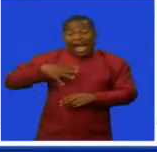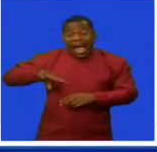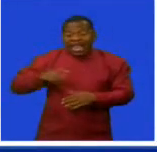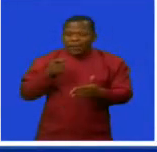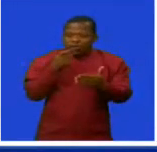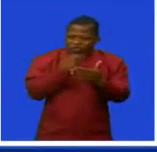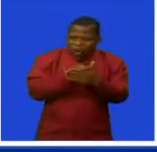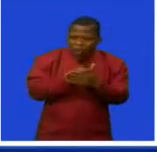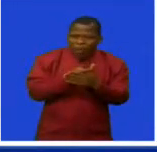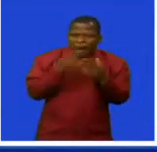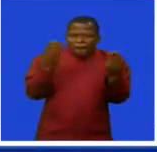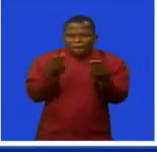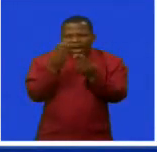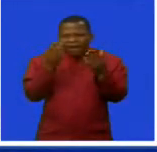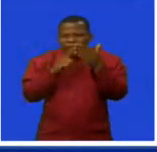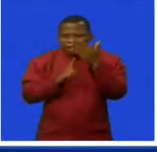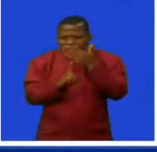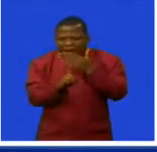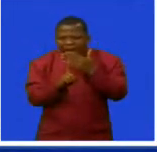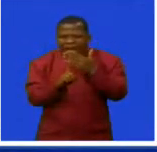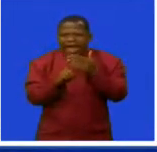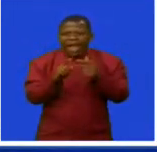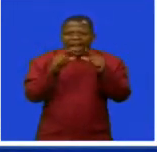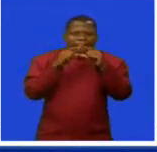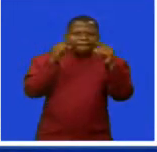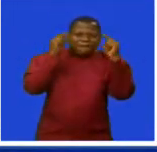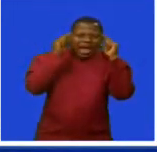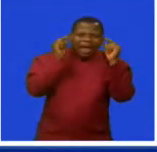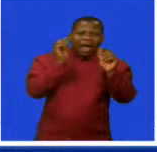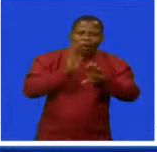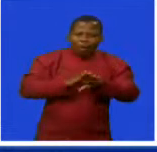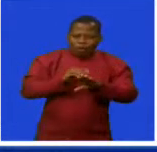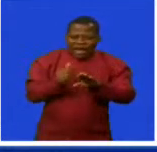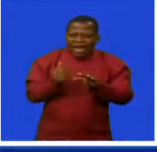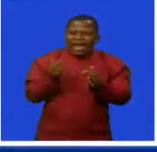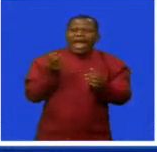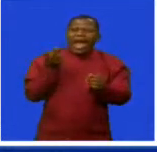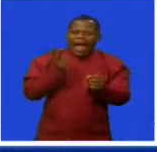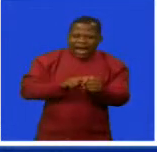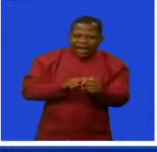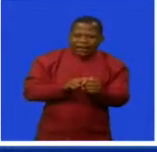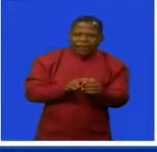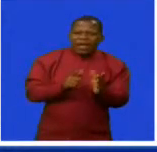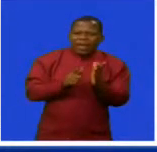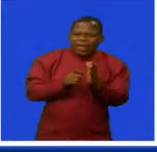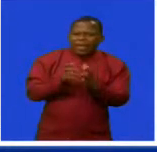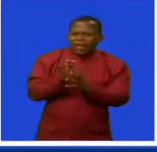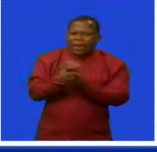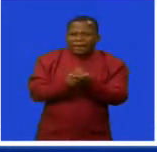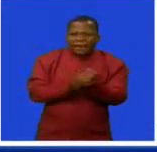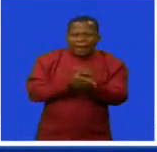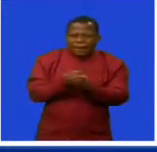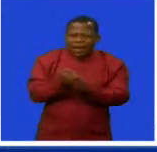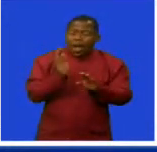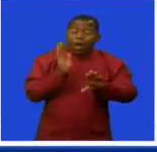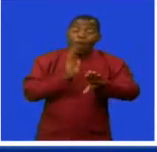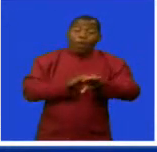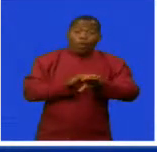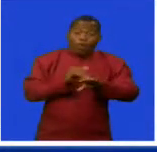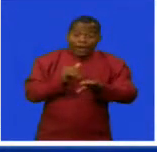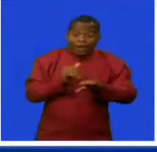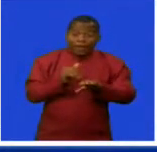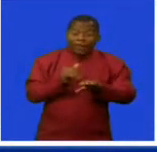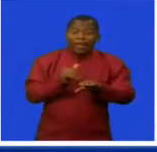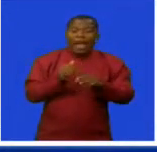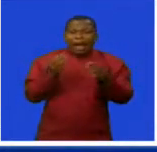sisake ama-mask, sisakhanzela abanye basete ama-sanitizer, nalokunye-ke lokukabi kakhulu la sikhanzela amabhizinisini kuloku sithi